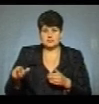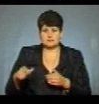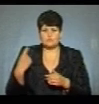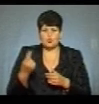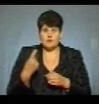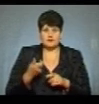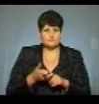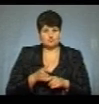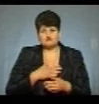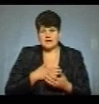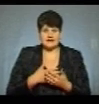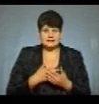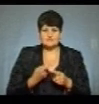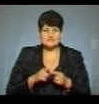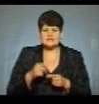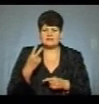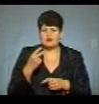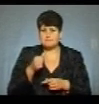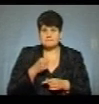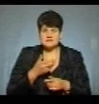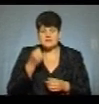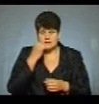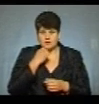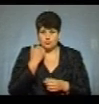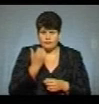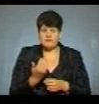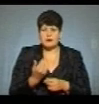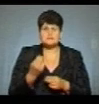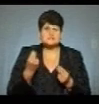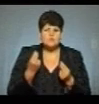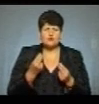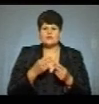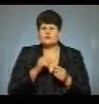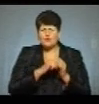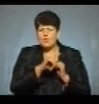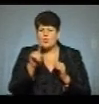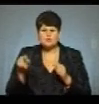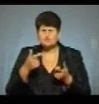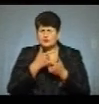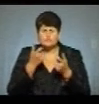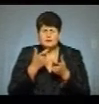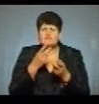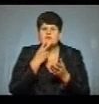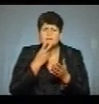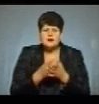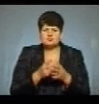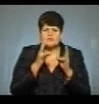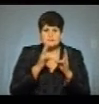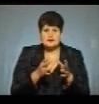Вони дуже активні цих два місяці. Дякую вам за кожну інформацію, де ви бачите небезпечні предмети.